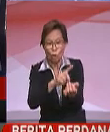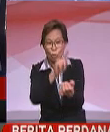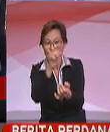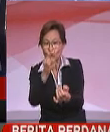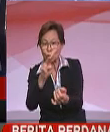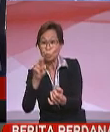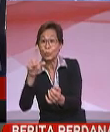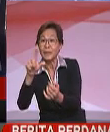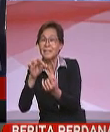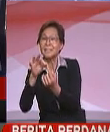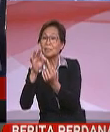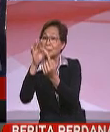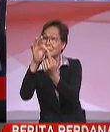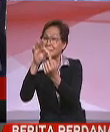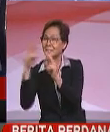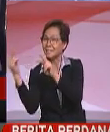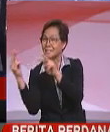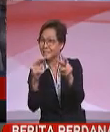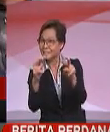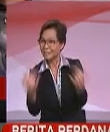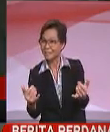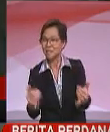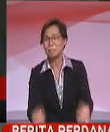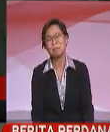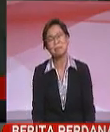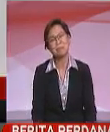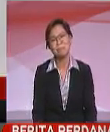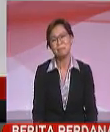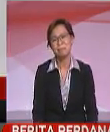secara eksklusif. Saksikan.